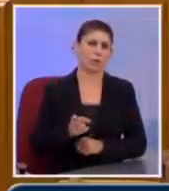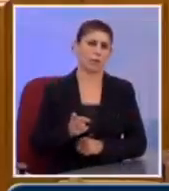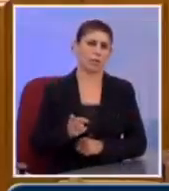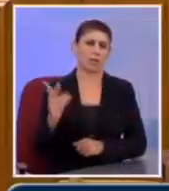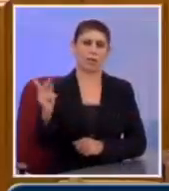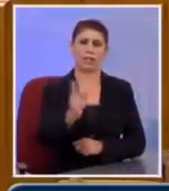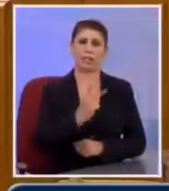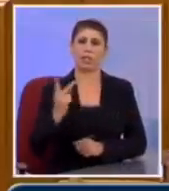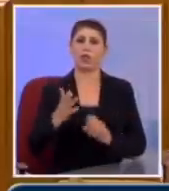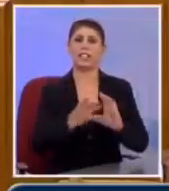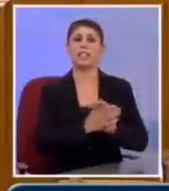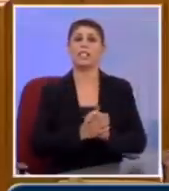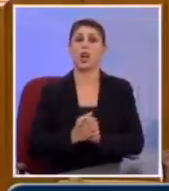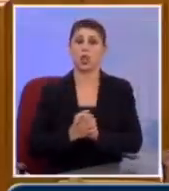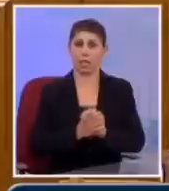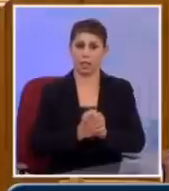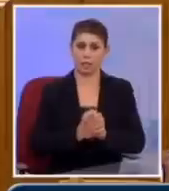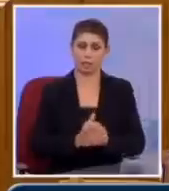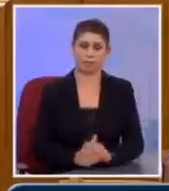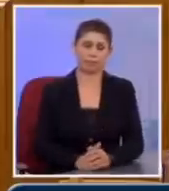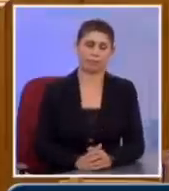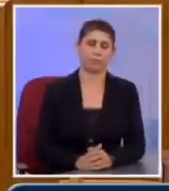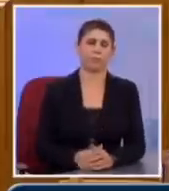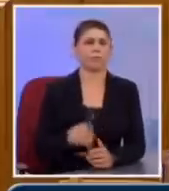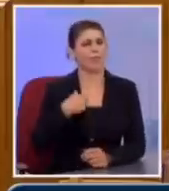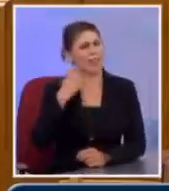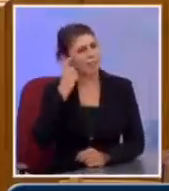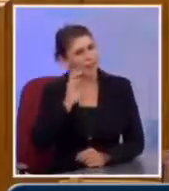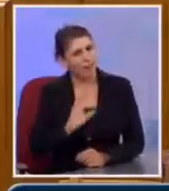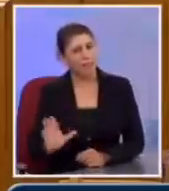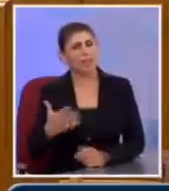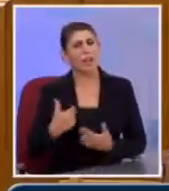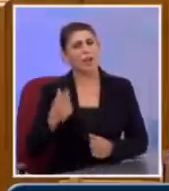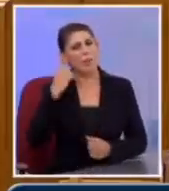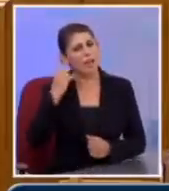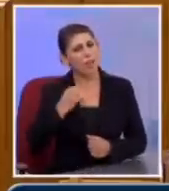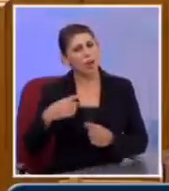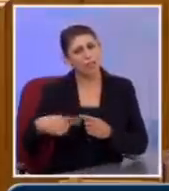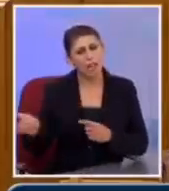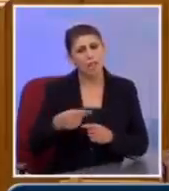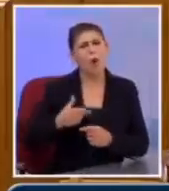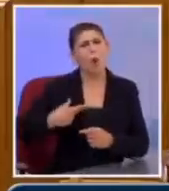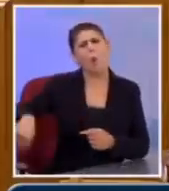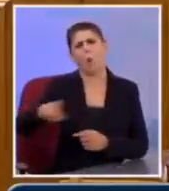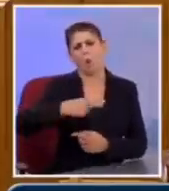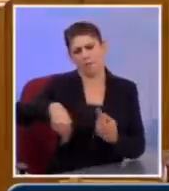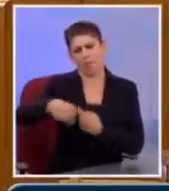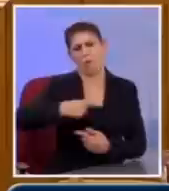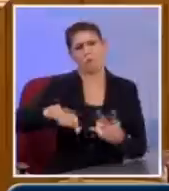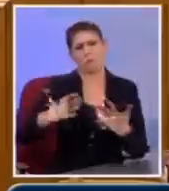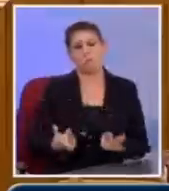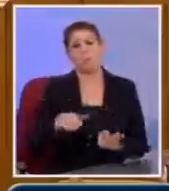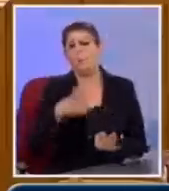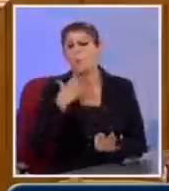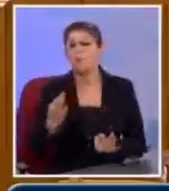την κοινωνική συνοχή. Εγώ καταλαβαίνω, έχουμε ιδεολογικές διαφορές όλοι μεταξύ μας. Και γι'